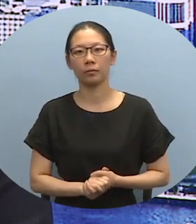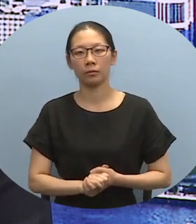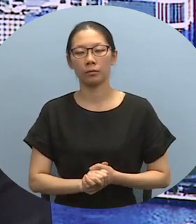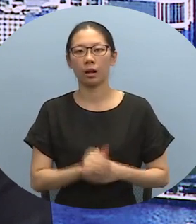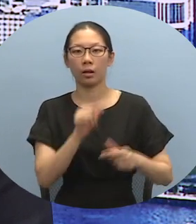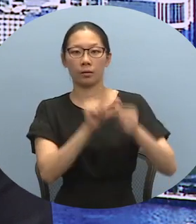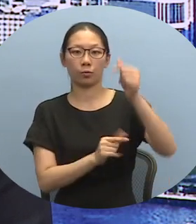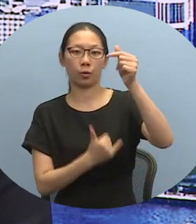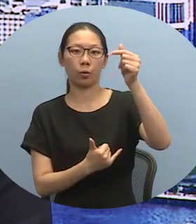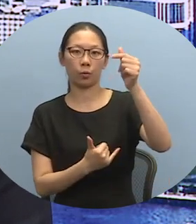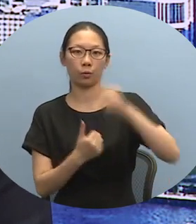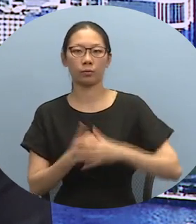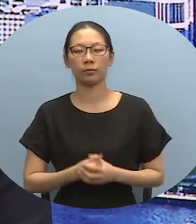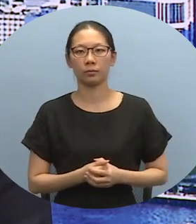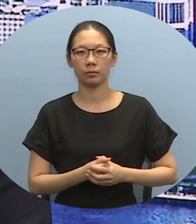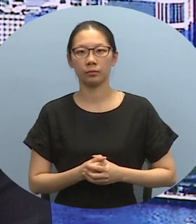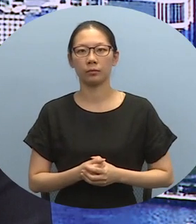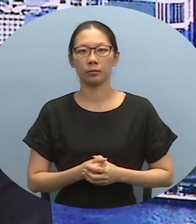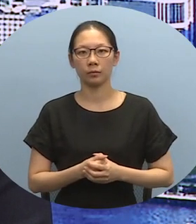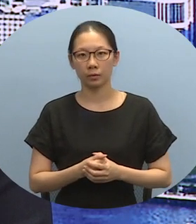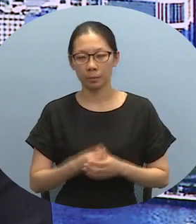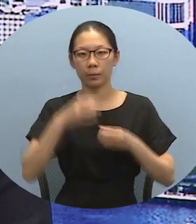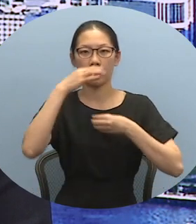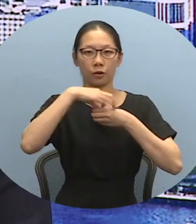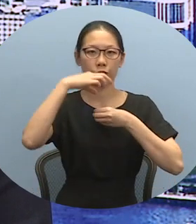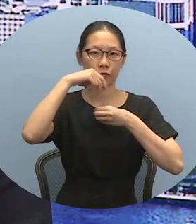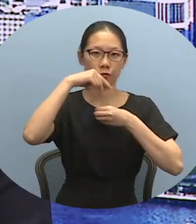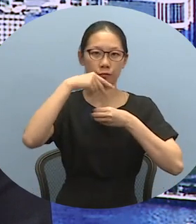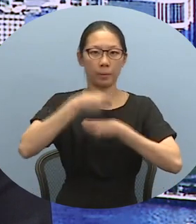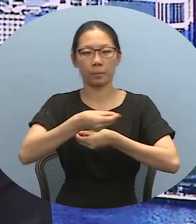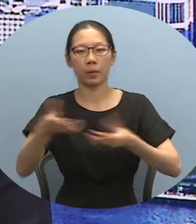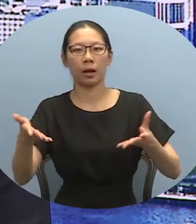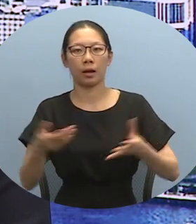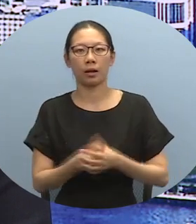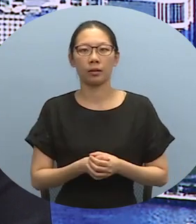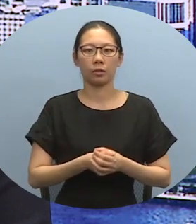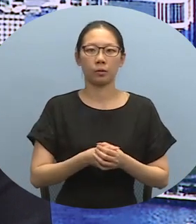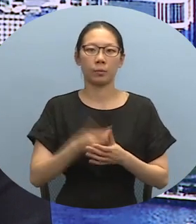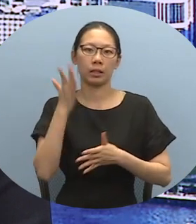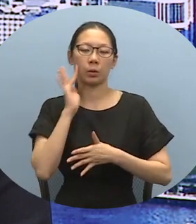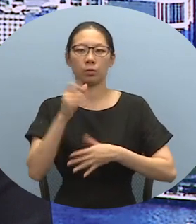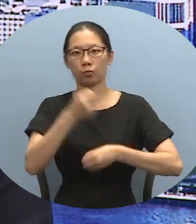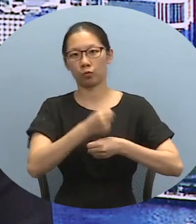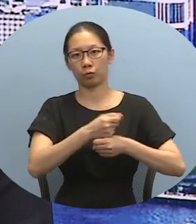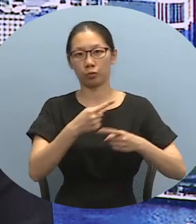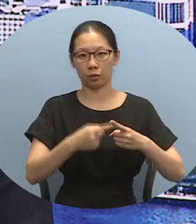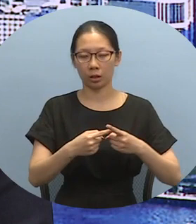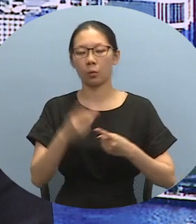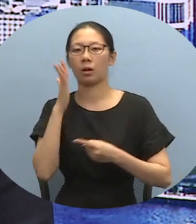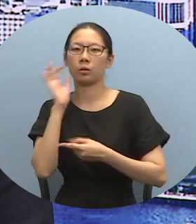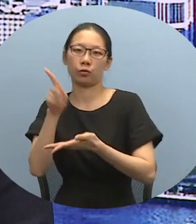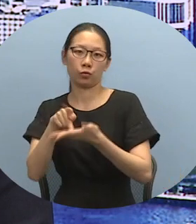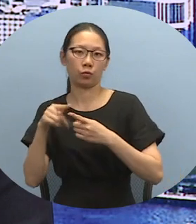喺10月6號咧，就係派咗啲樽俾即係嗰度啲所有嘅員工啦，同埋一啲係住客